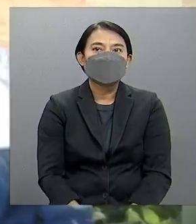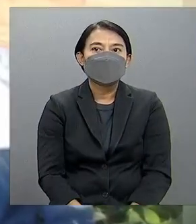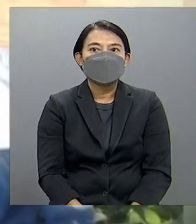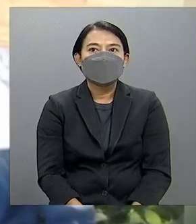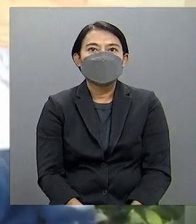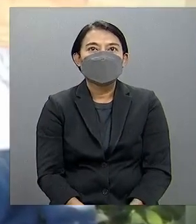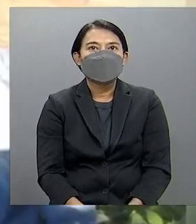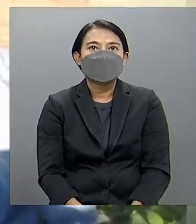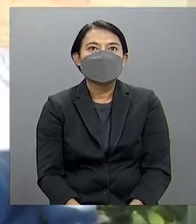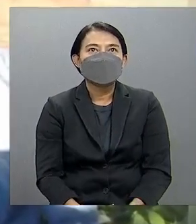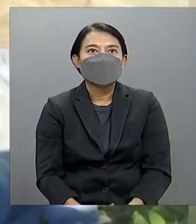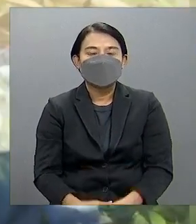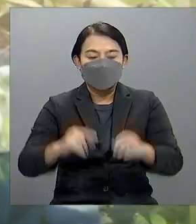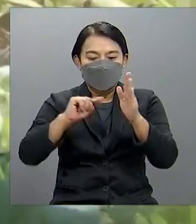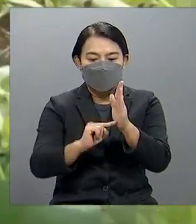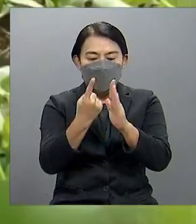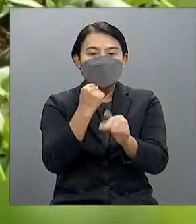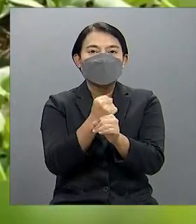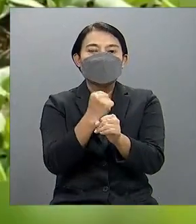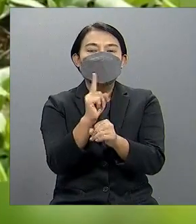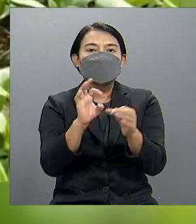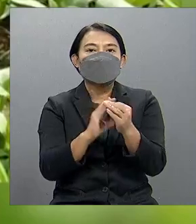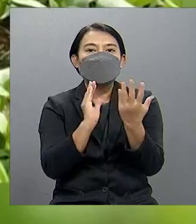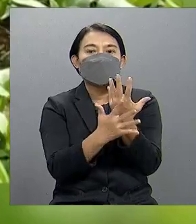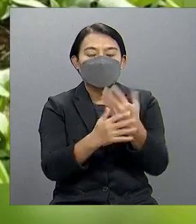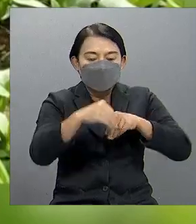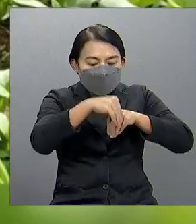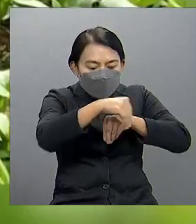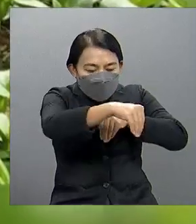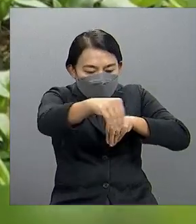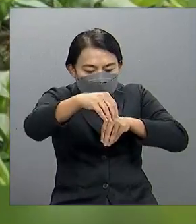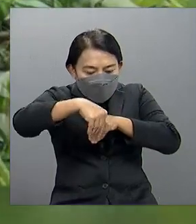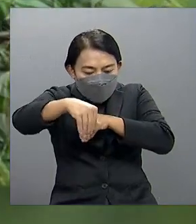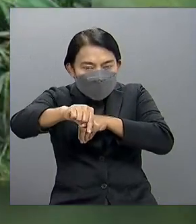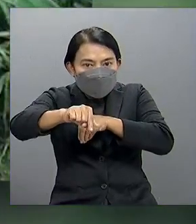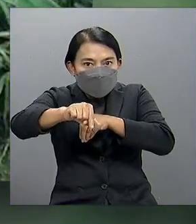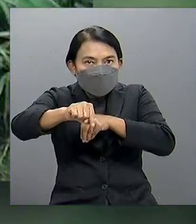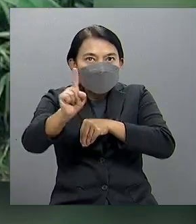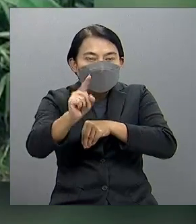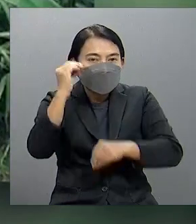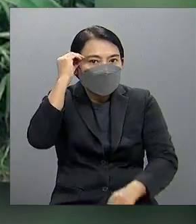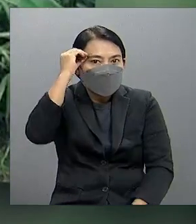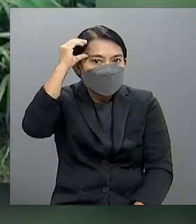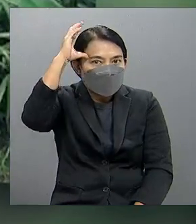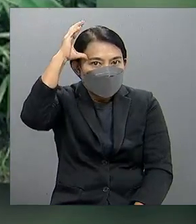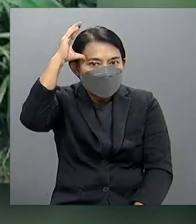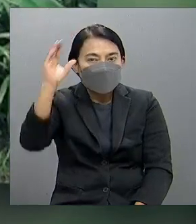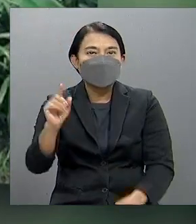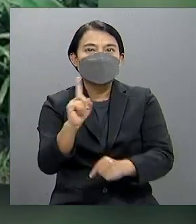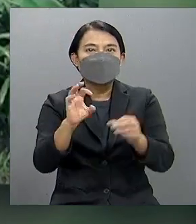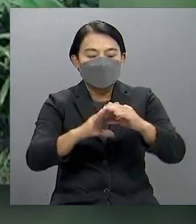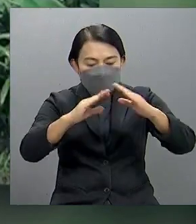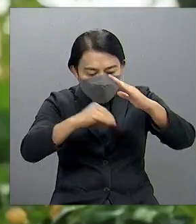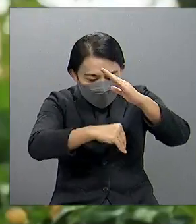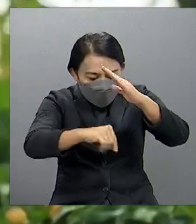ปรต้น ที่เราคำเรของกผูผักucc lived มันไม่เหมือนกับผัก τιเขาผู้กาม